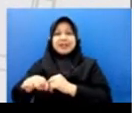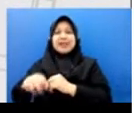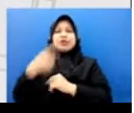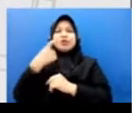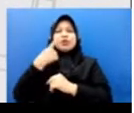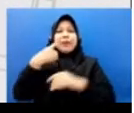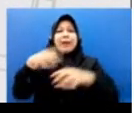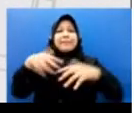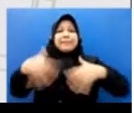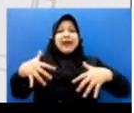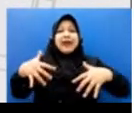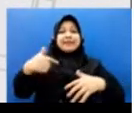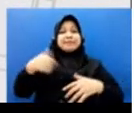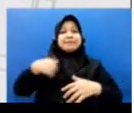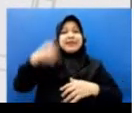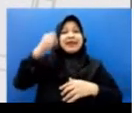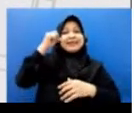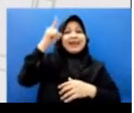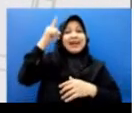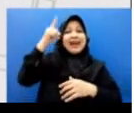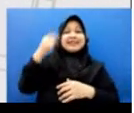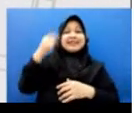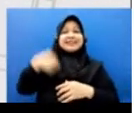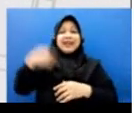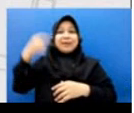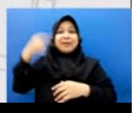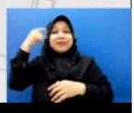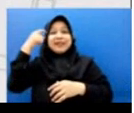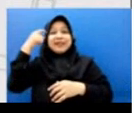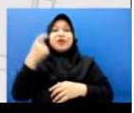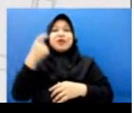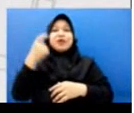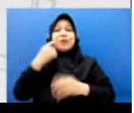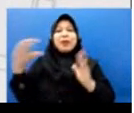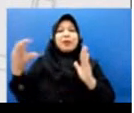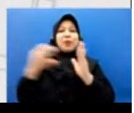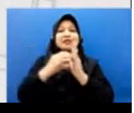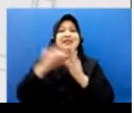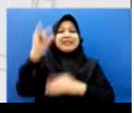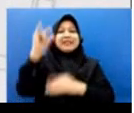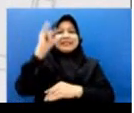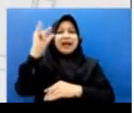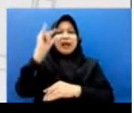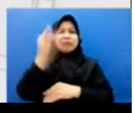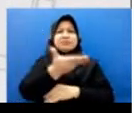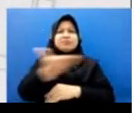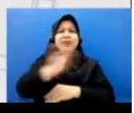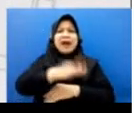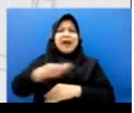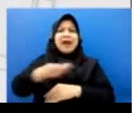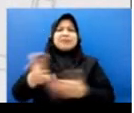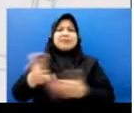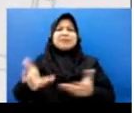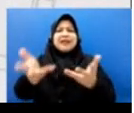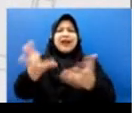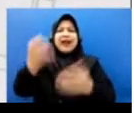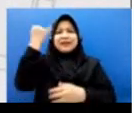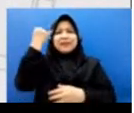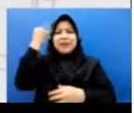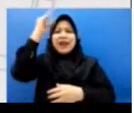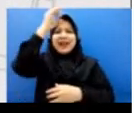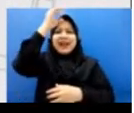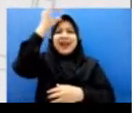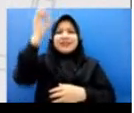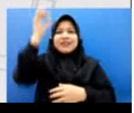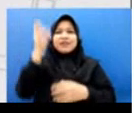di Instagram, mereka boleh kreatif, mereka boleh mendesain, mereka boleh gambar, mereka boleh bikin video,